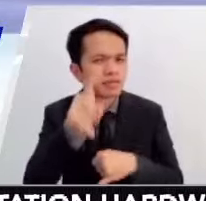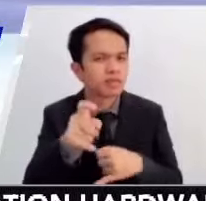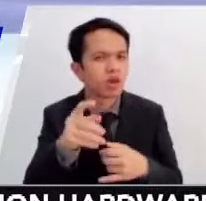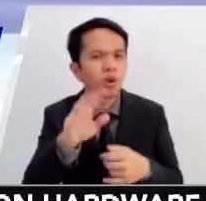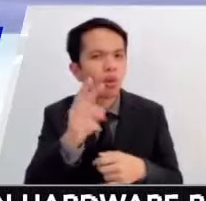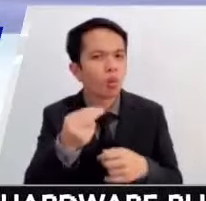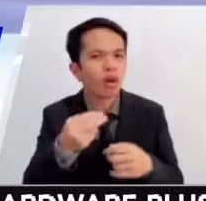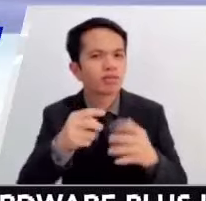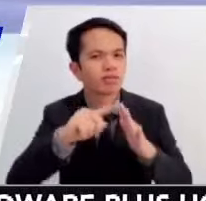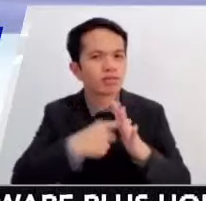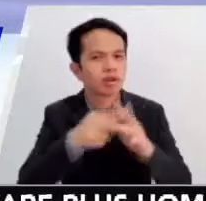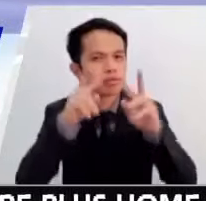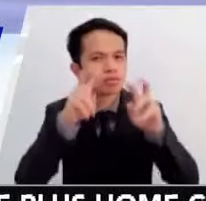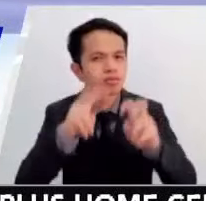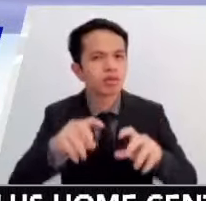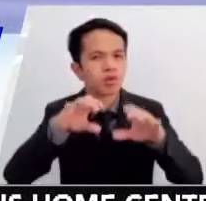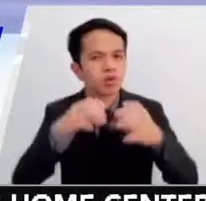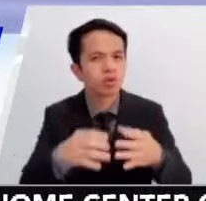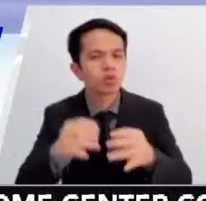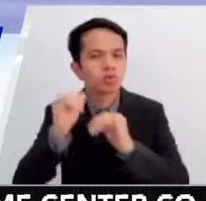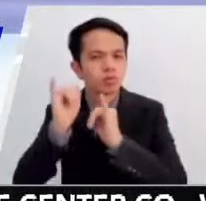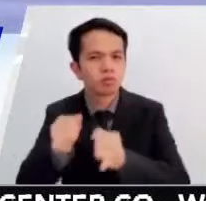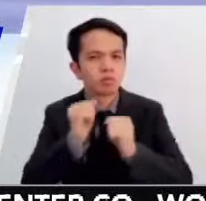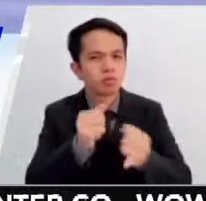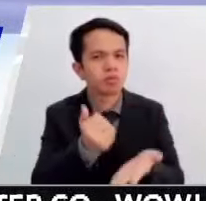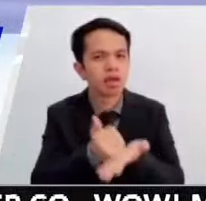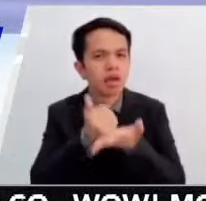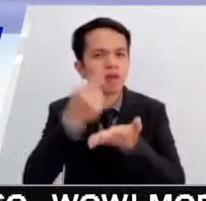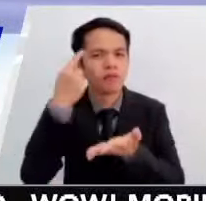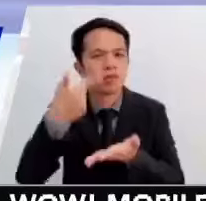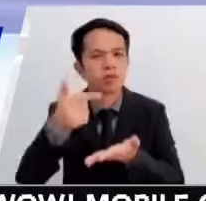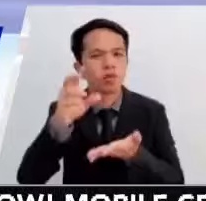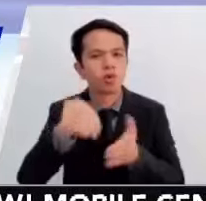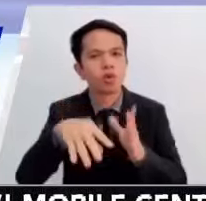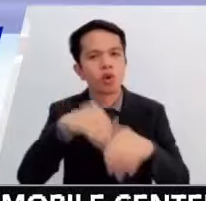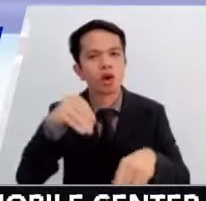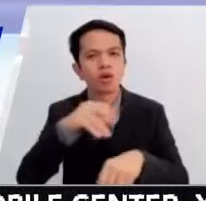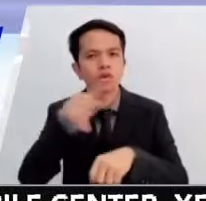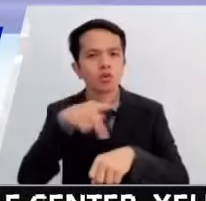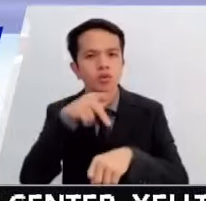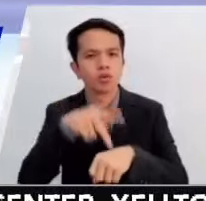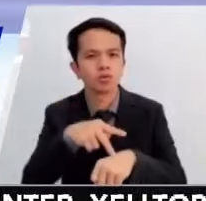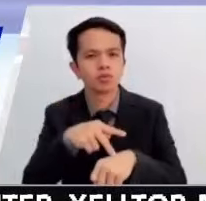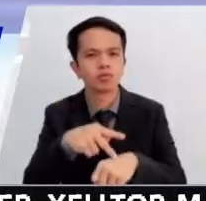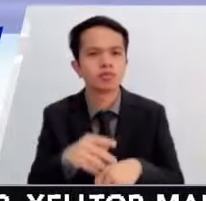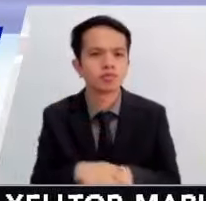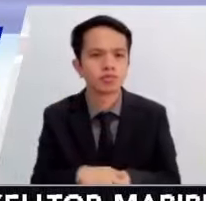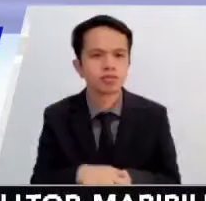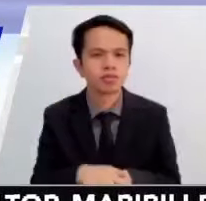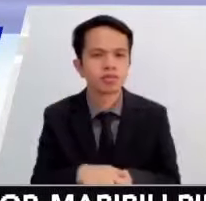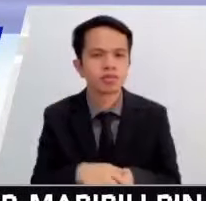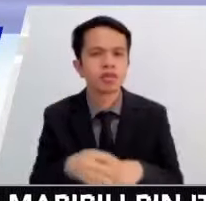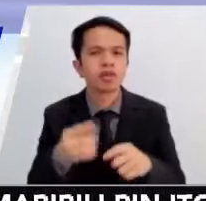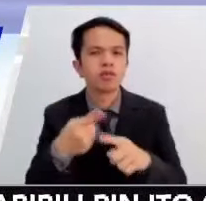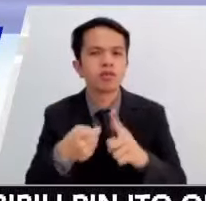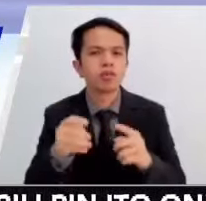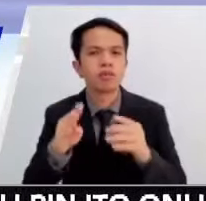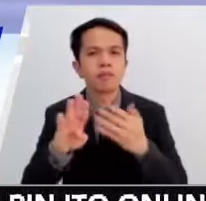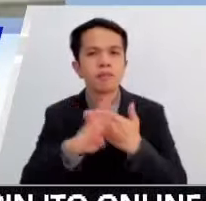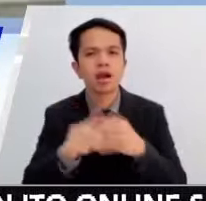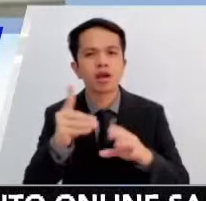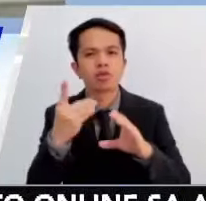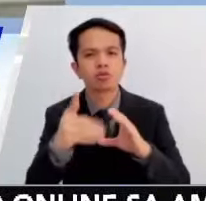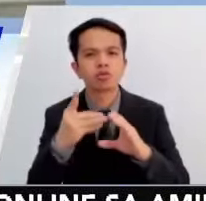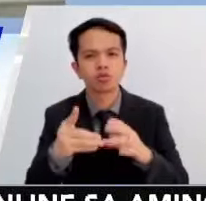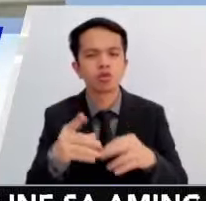sa mga grupo individual na posibleng tumulong po kay Guo na makalabas ng bansa sa pamamagitan ng backdoor channel? Ongoing